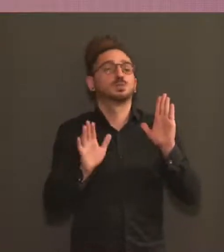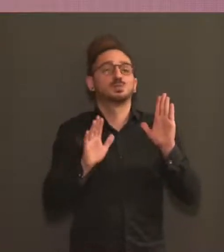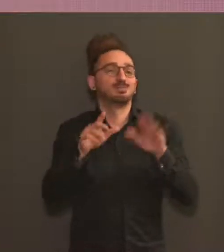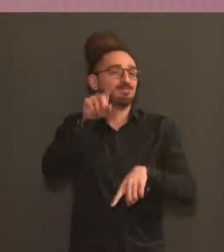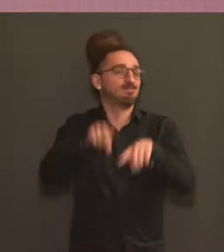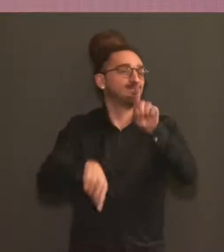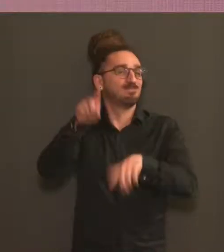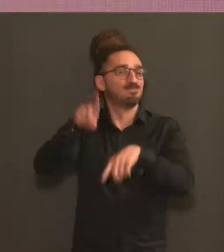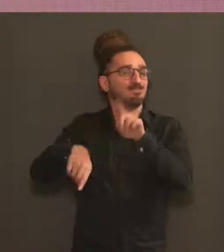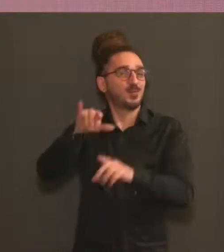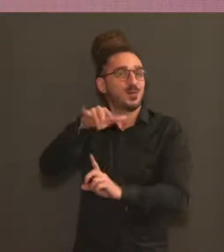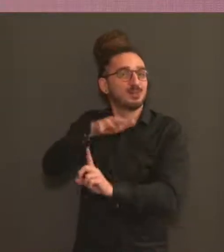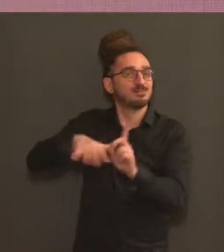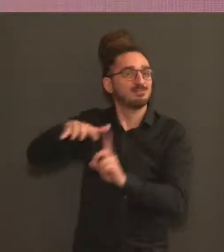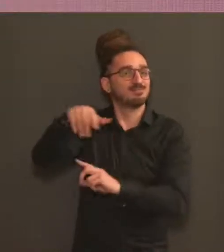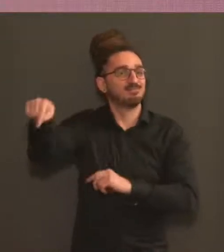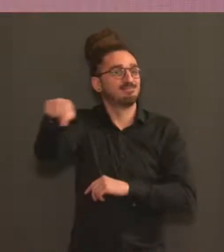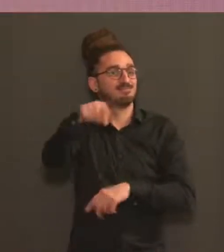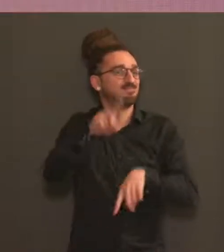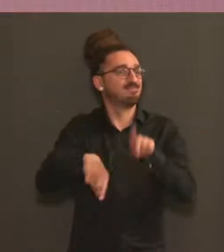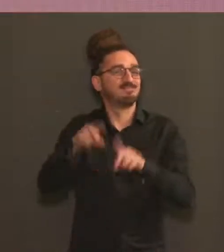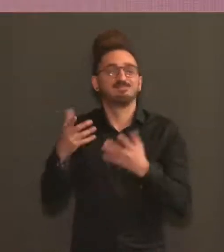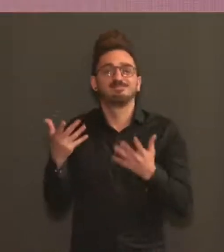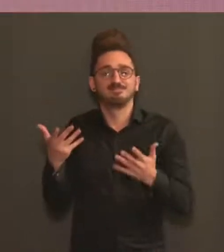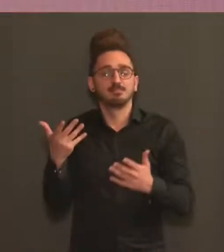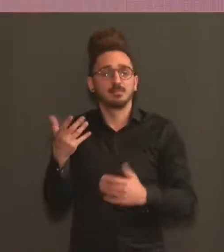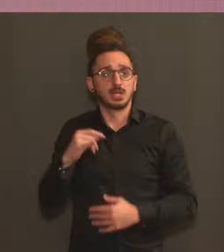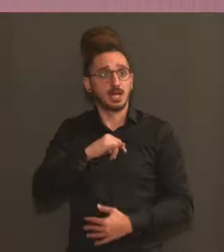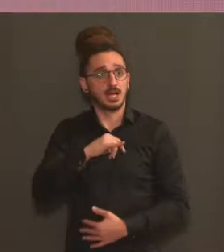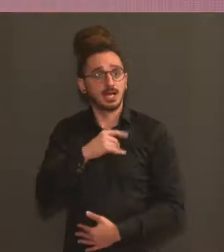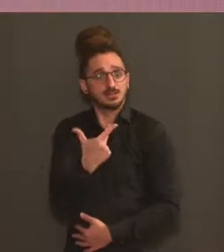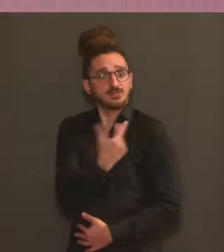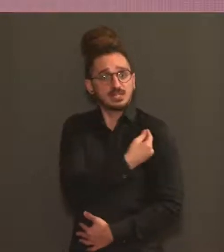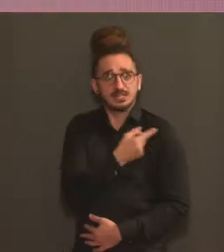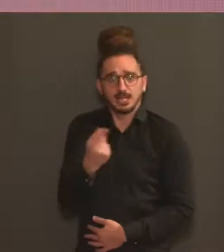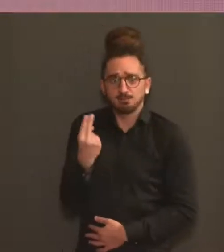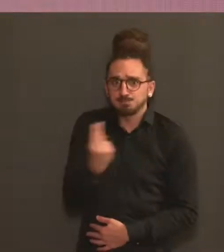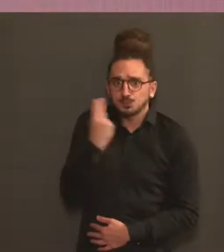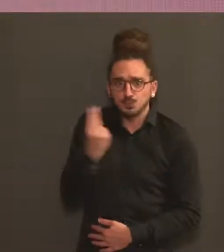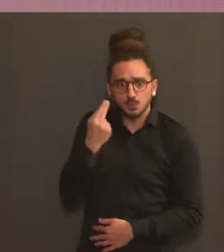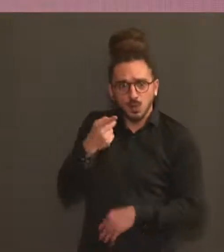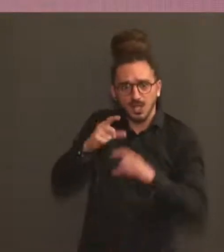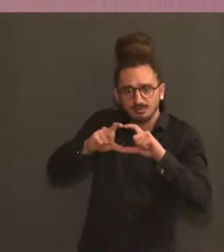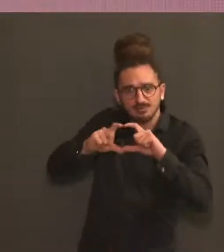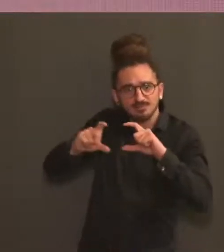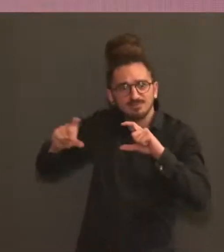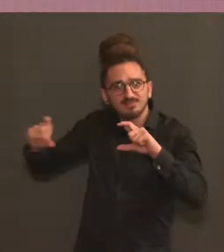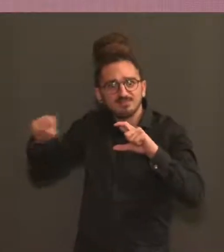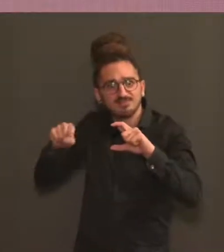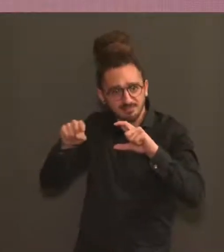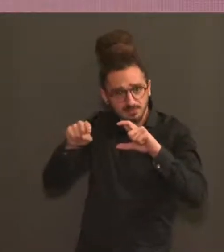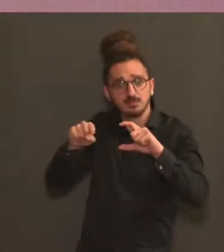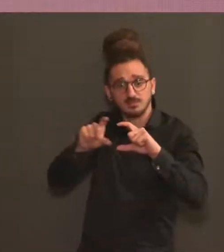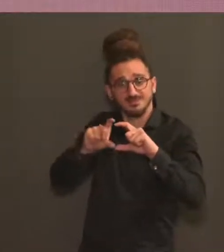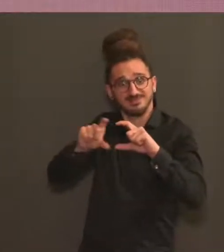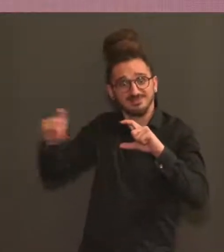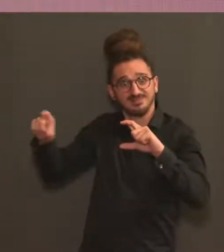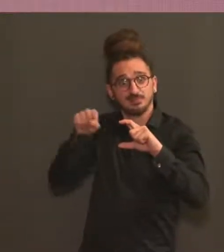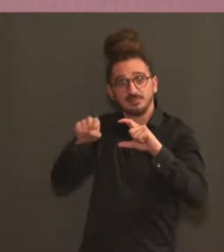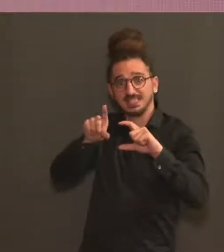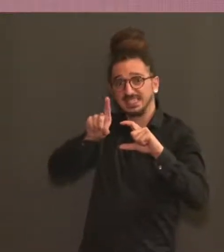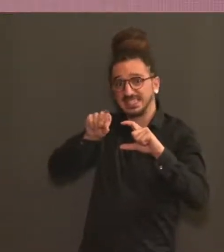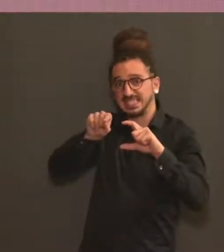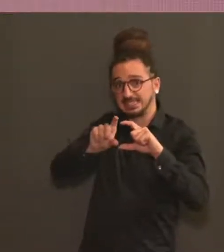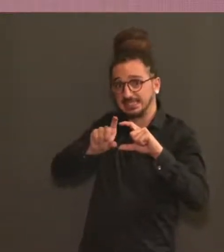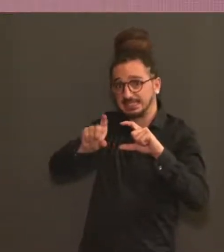des flacons de 10 doses, parfois dans un délai de 6 heures. Il faut